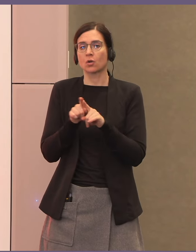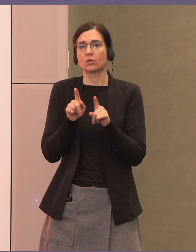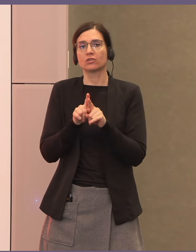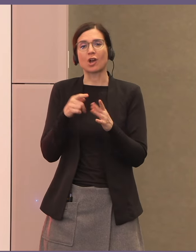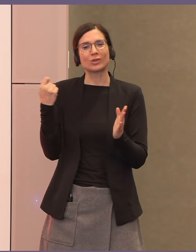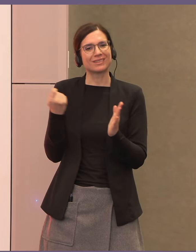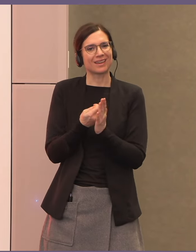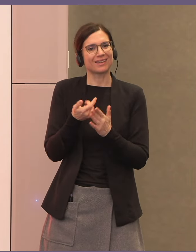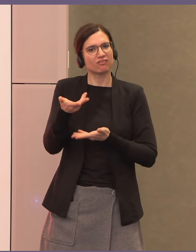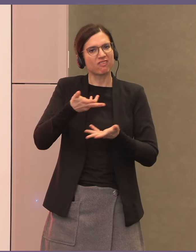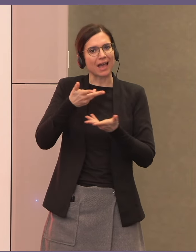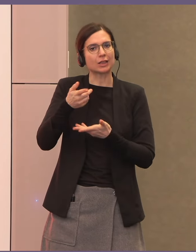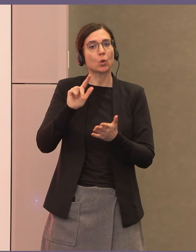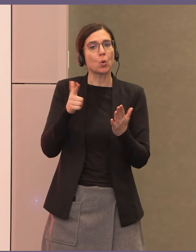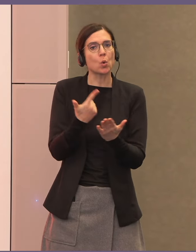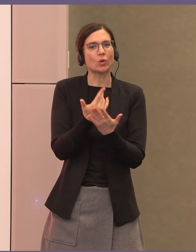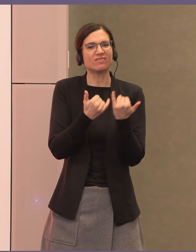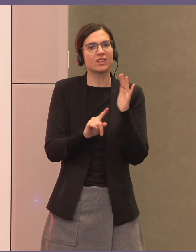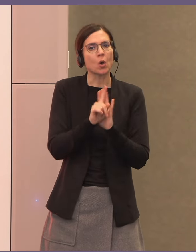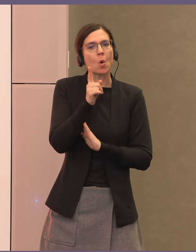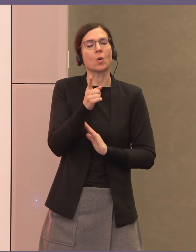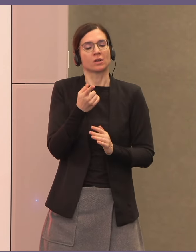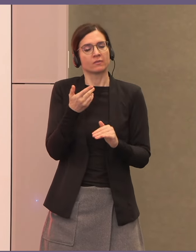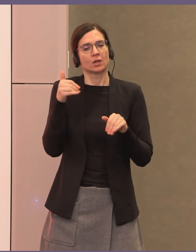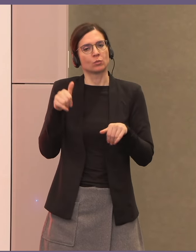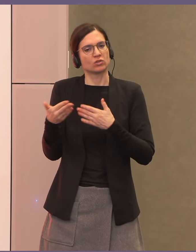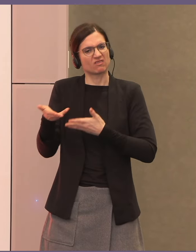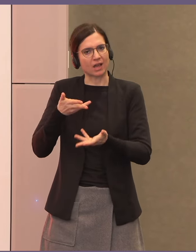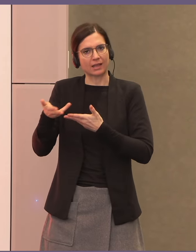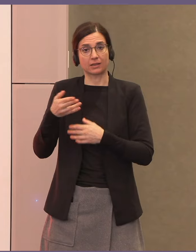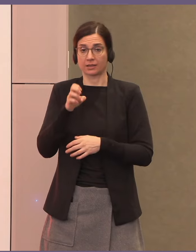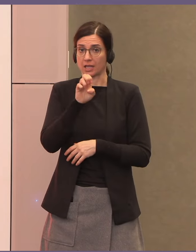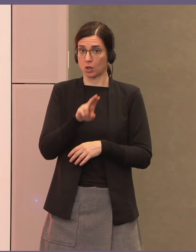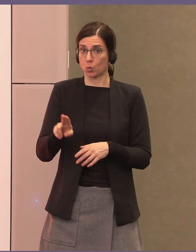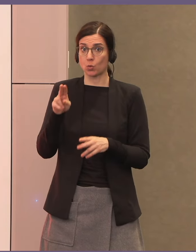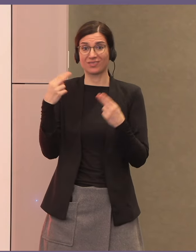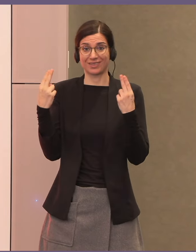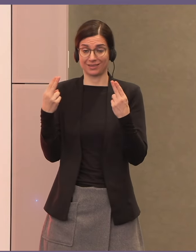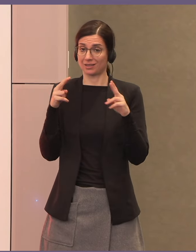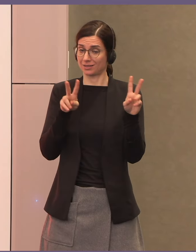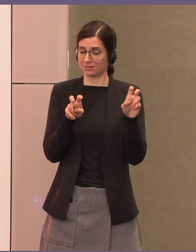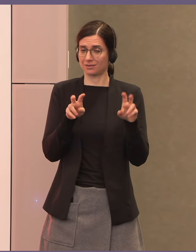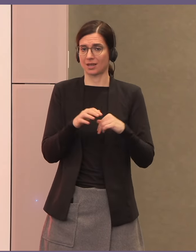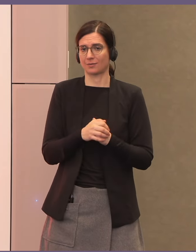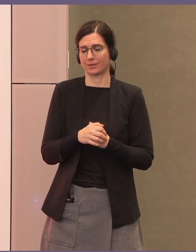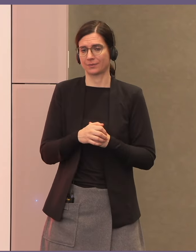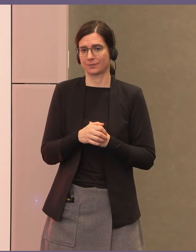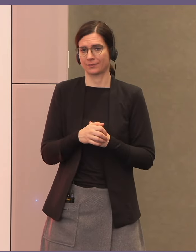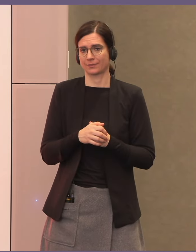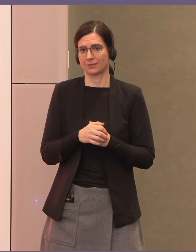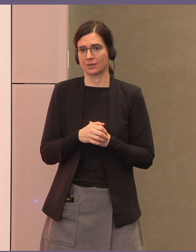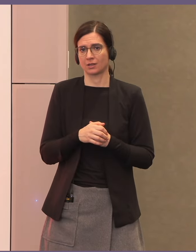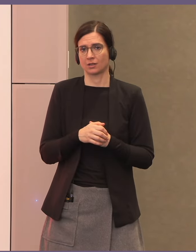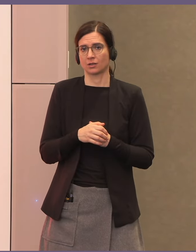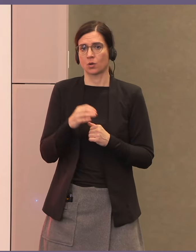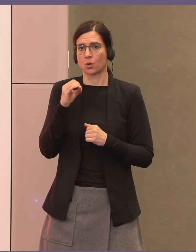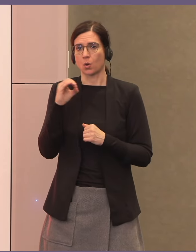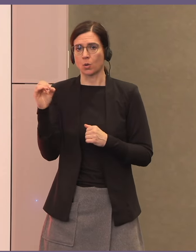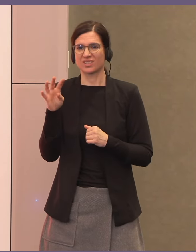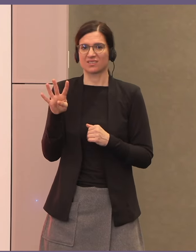Tarifverhandlungen. In der Europäischen Union ist das ein wichtiges Thema, aufgrund der Ost-West